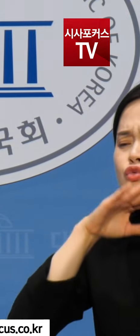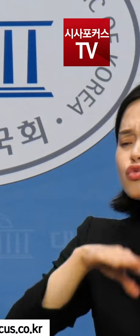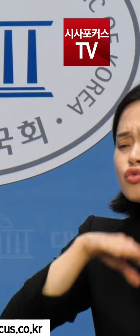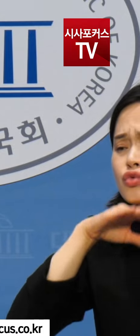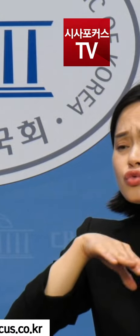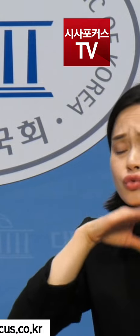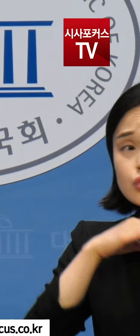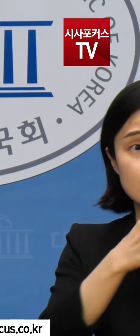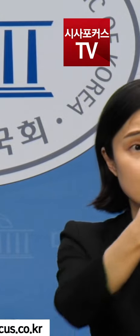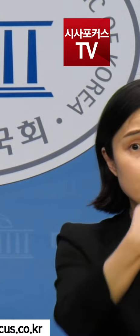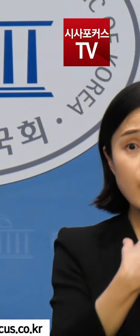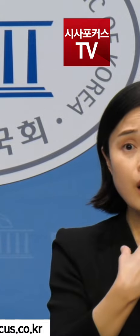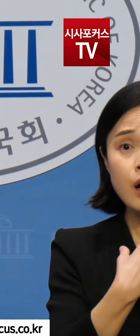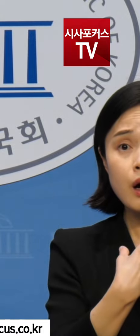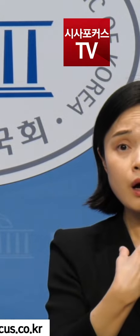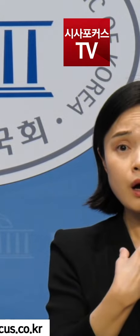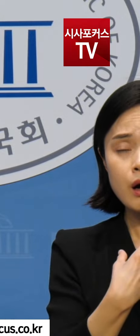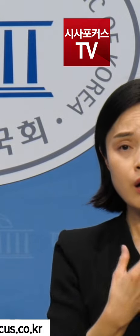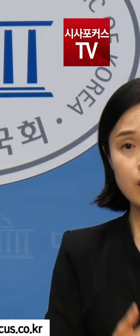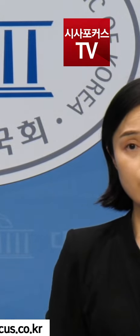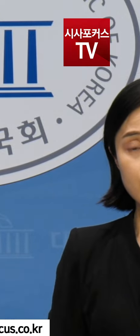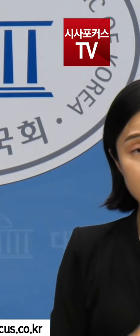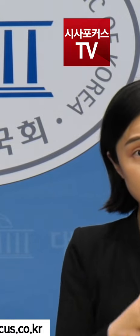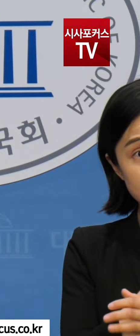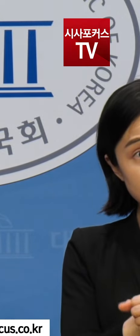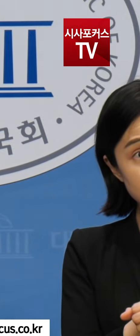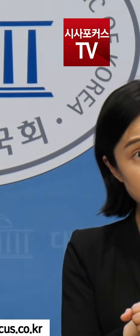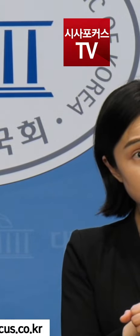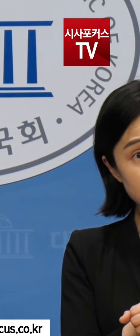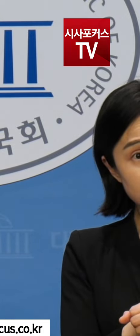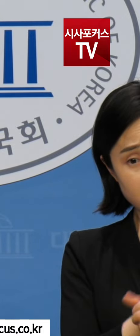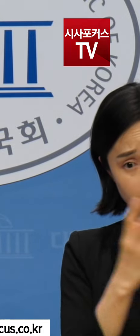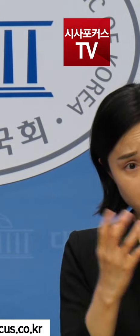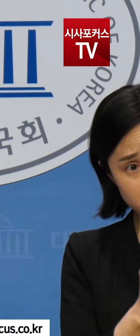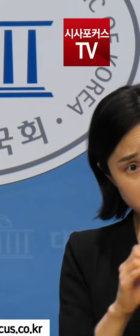답은 계약이 끝날 때까지 아무것도 없었습니다.